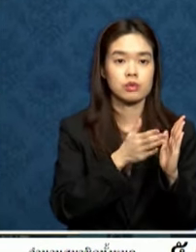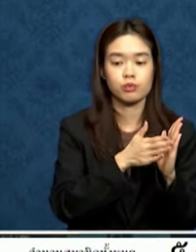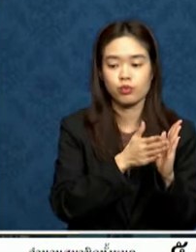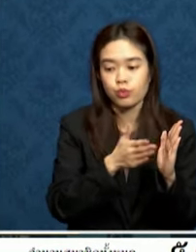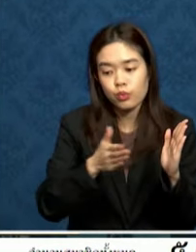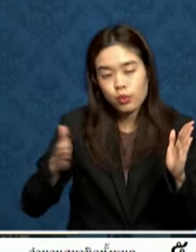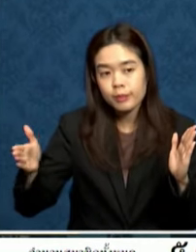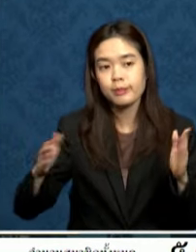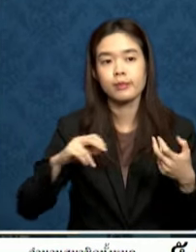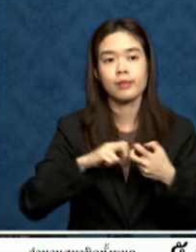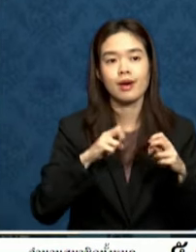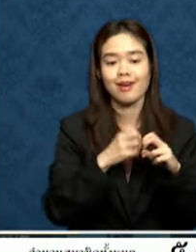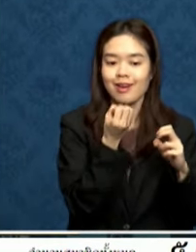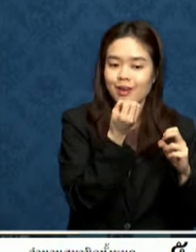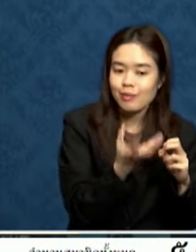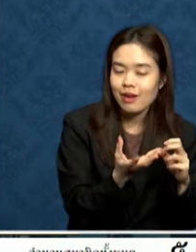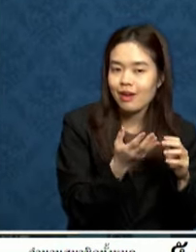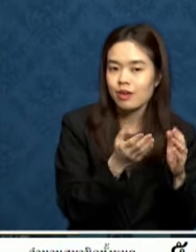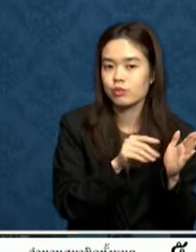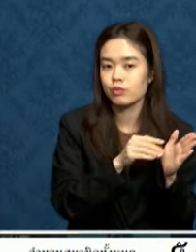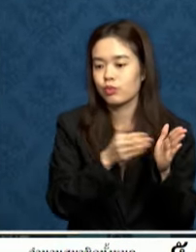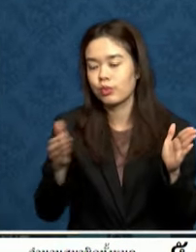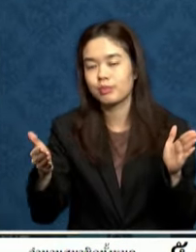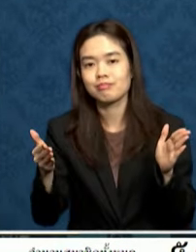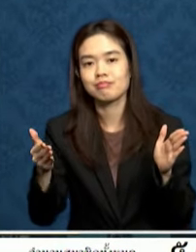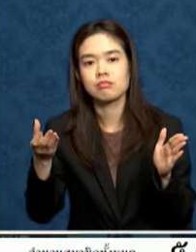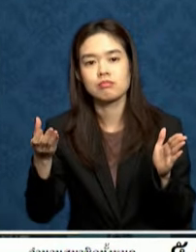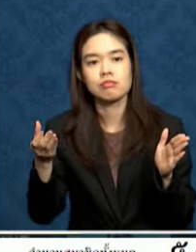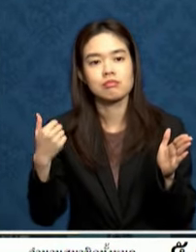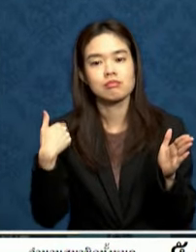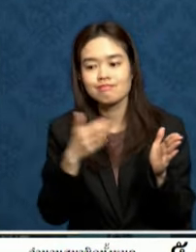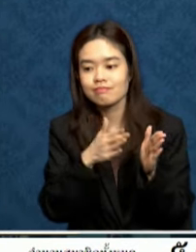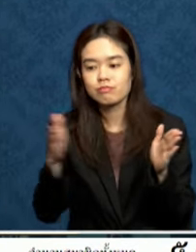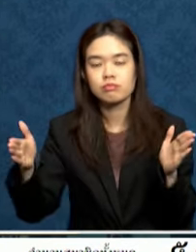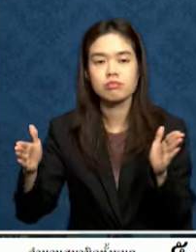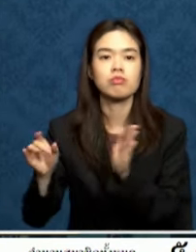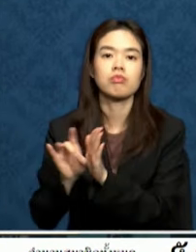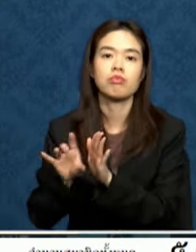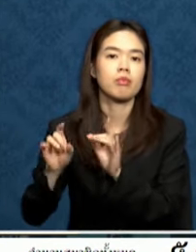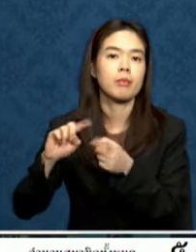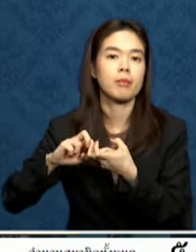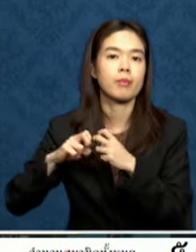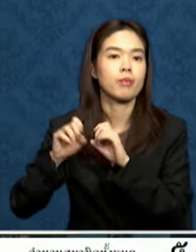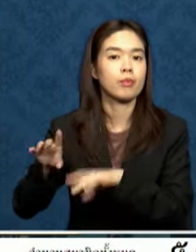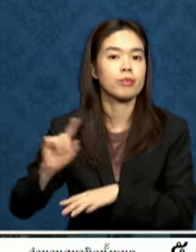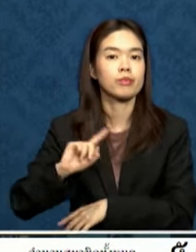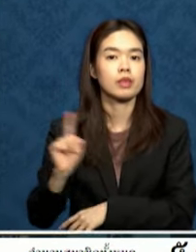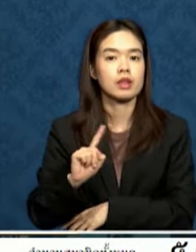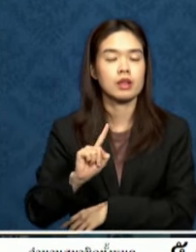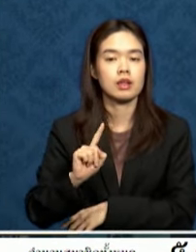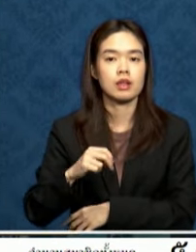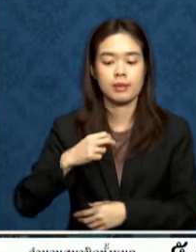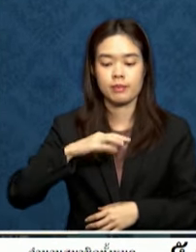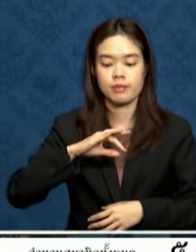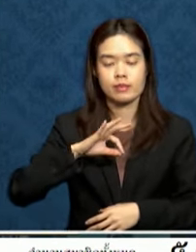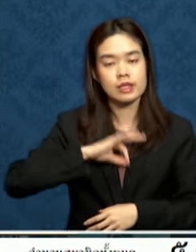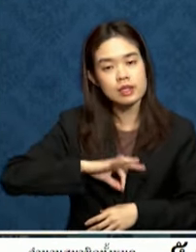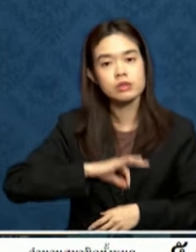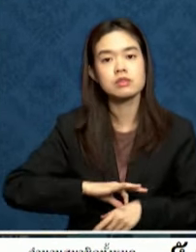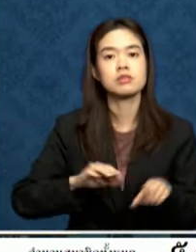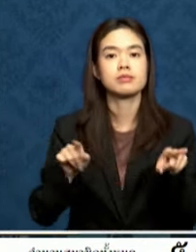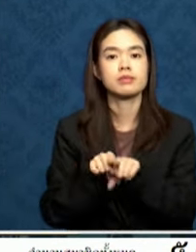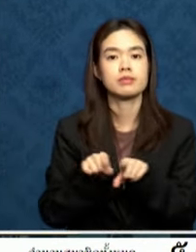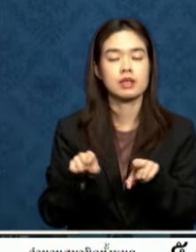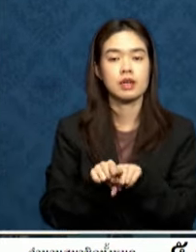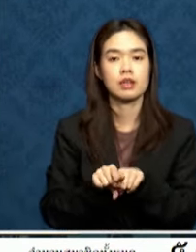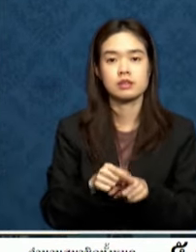หนักสุดเพื่อที่จะให้คณะกรรมาธิการวิสามัญหลังจากที่เรามีเห็นชอบร่วมกันไปดำเนินการตาม